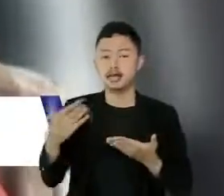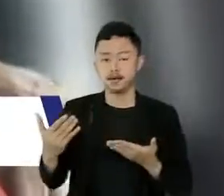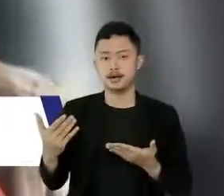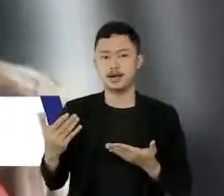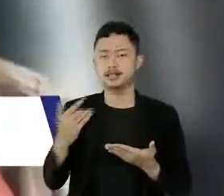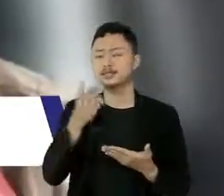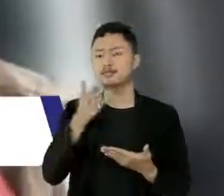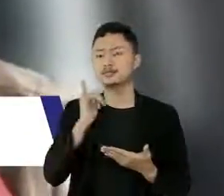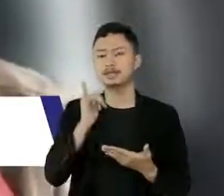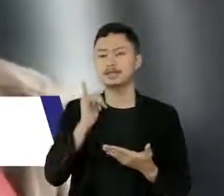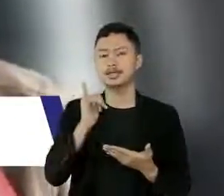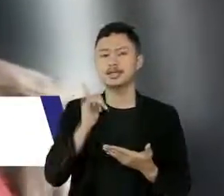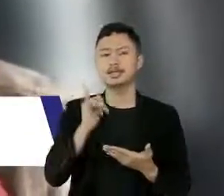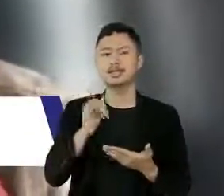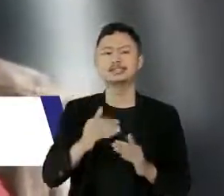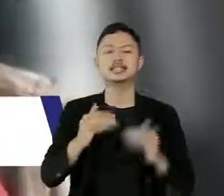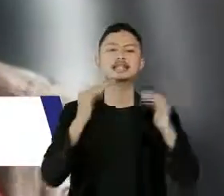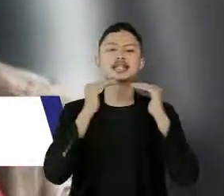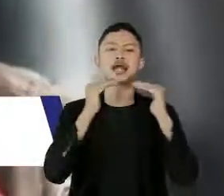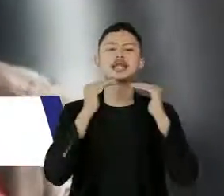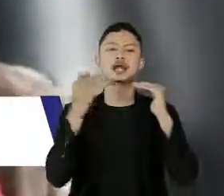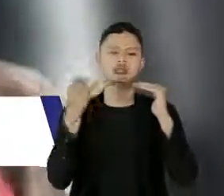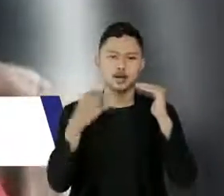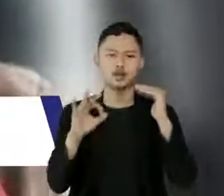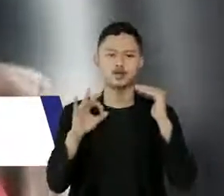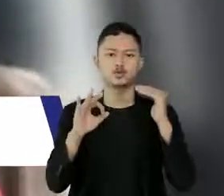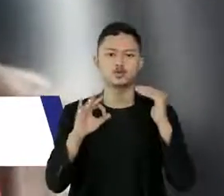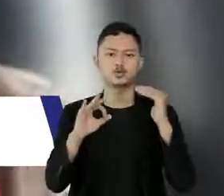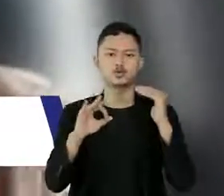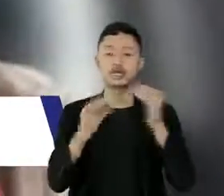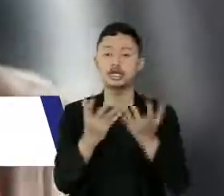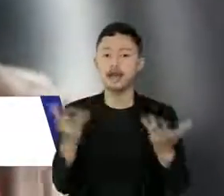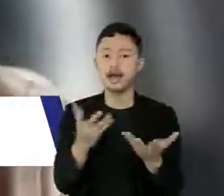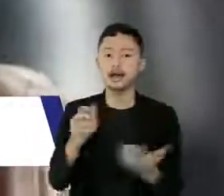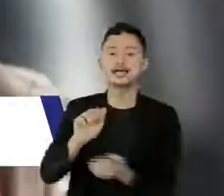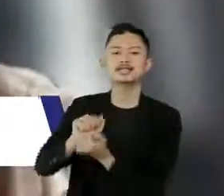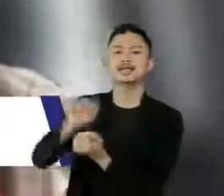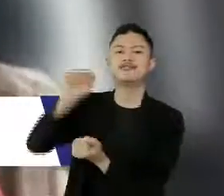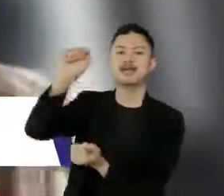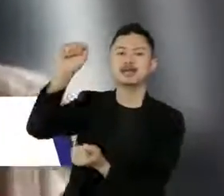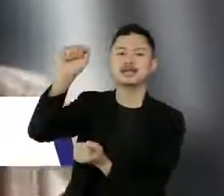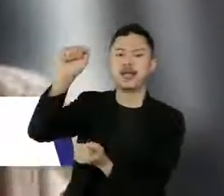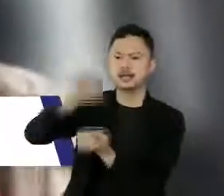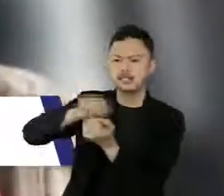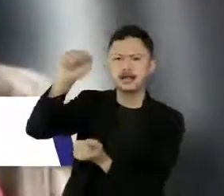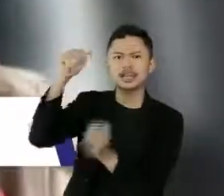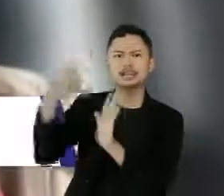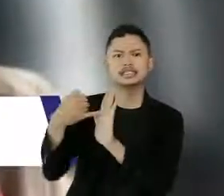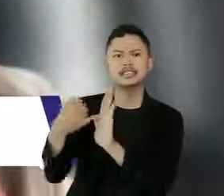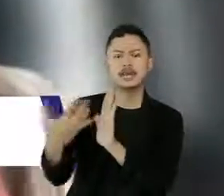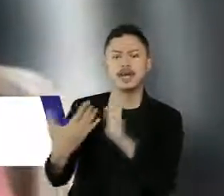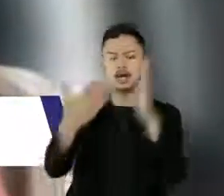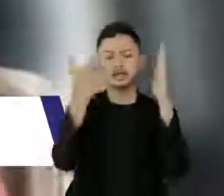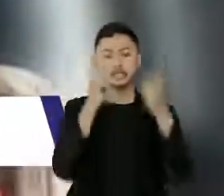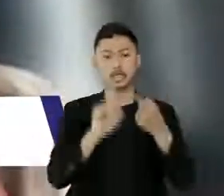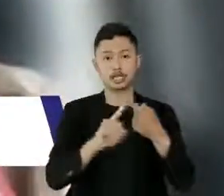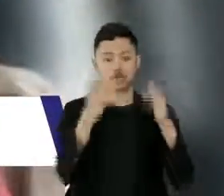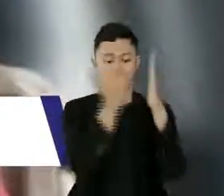sebagai satu gold standard, dan sertifikasi ini adalah yang melingkupi protokol